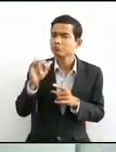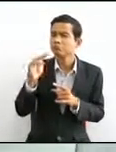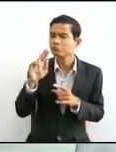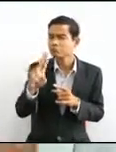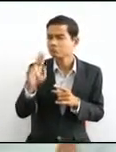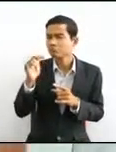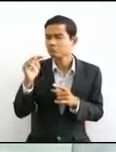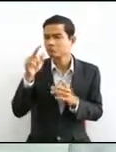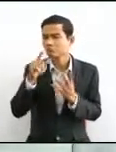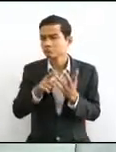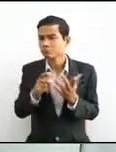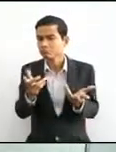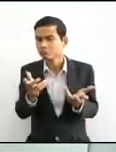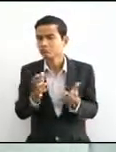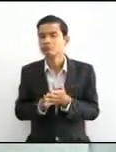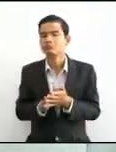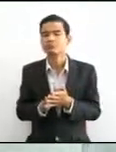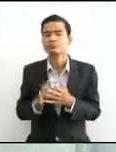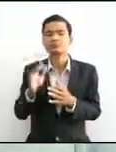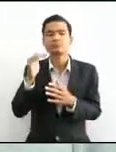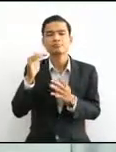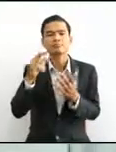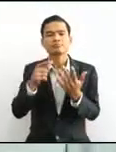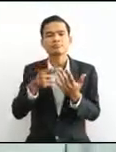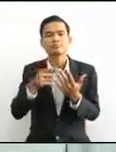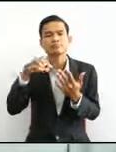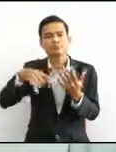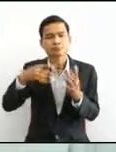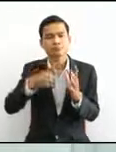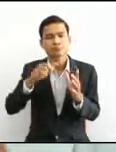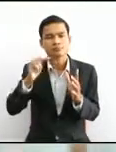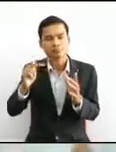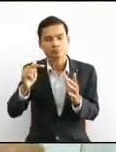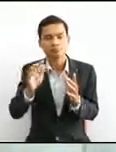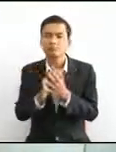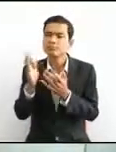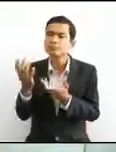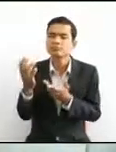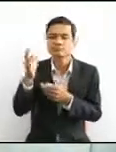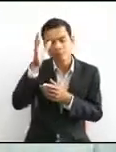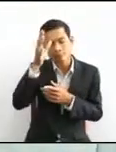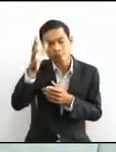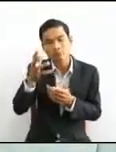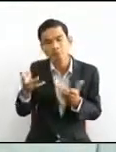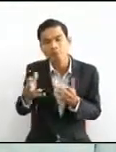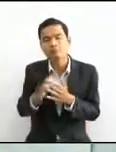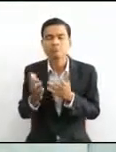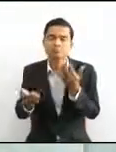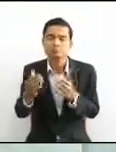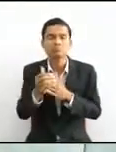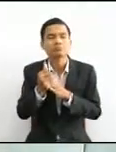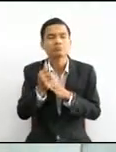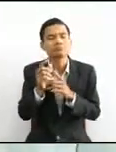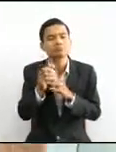ai on hay xâm nắng chăm lục ta tên nắng đó chà xâm nắng phải có chỉ chăm lục ta chung từ riêng đấy